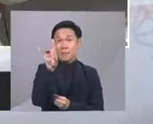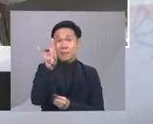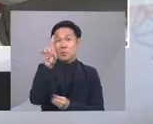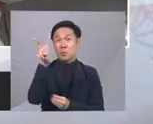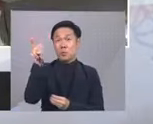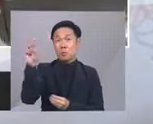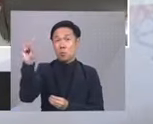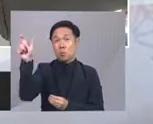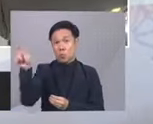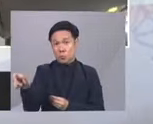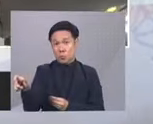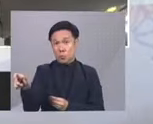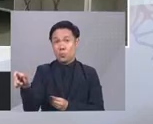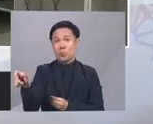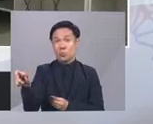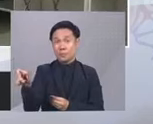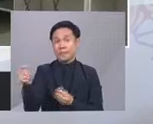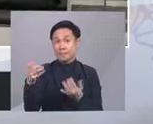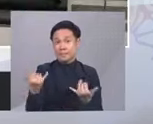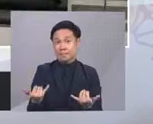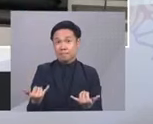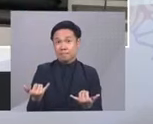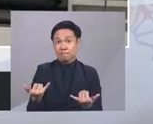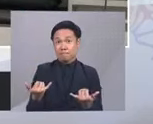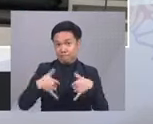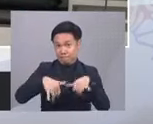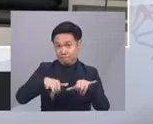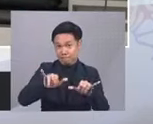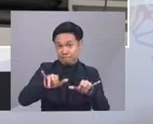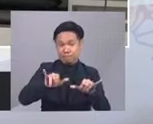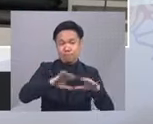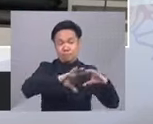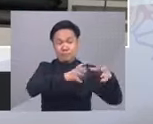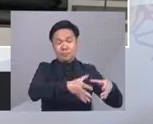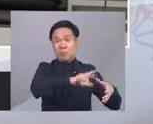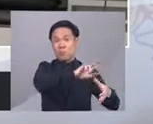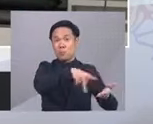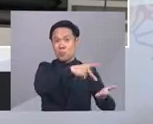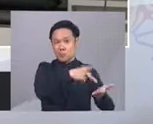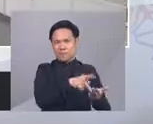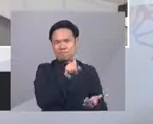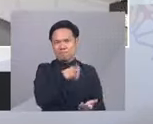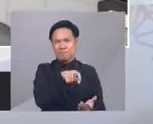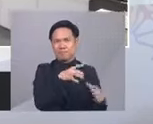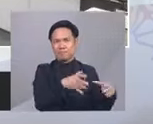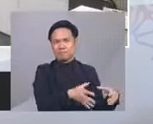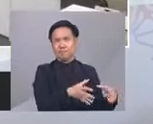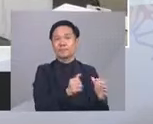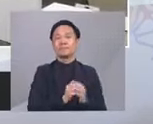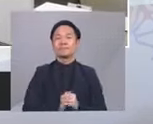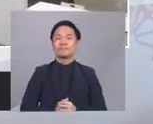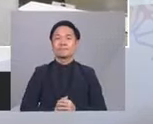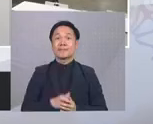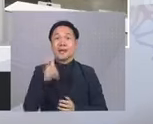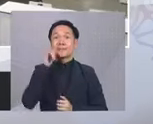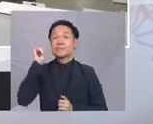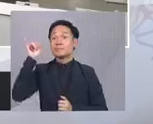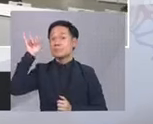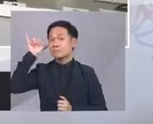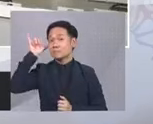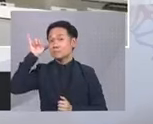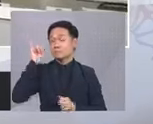14,820 individu sedang menjalani proses kuarantin wajib. Semalam,